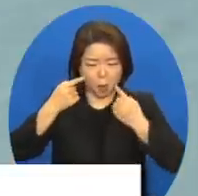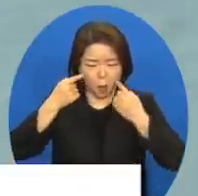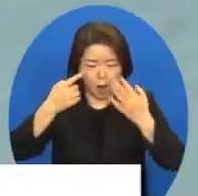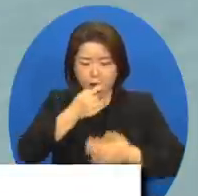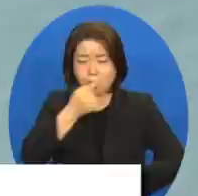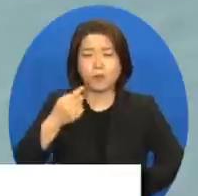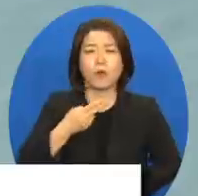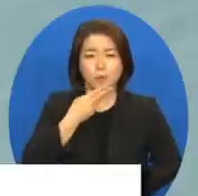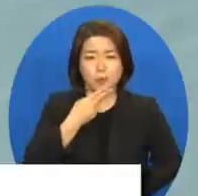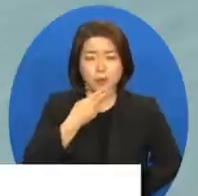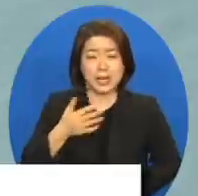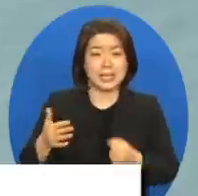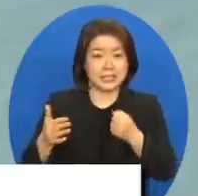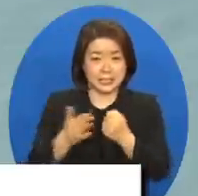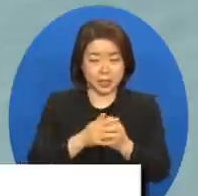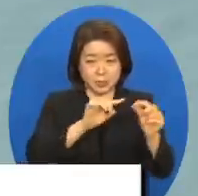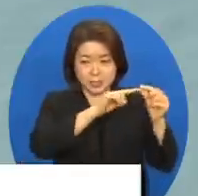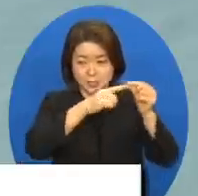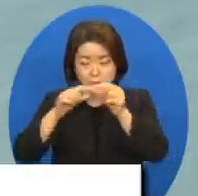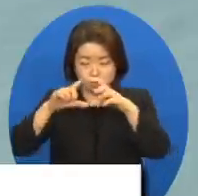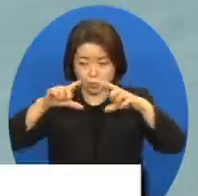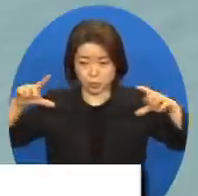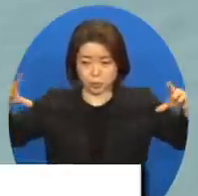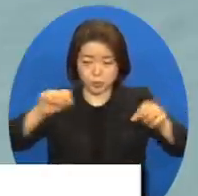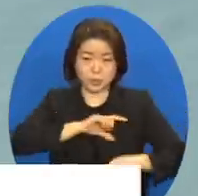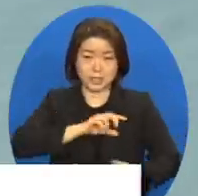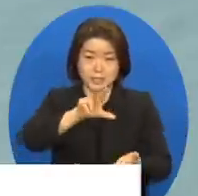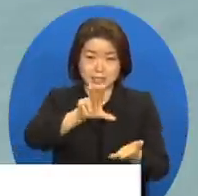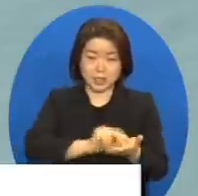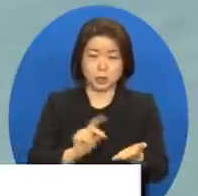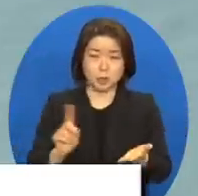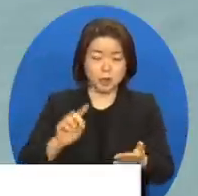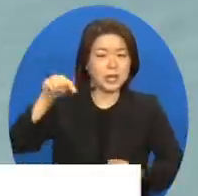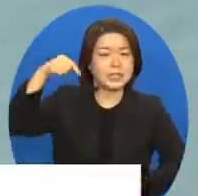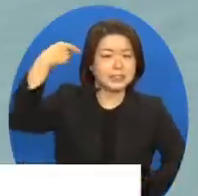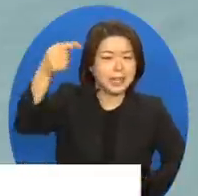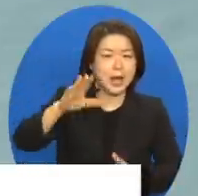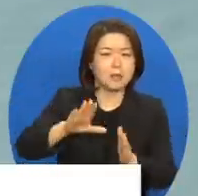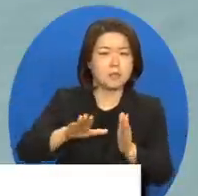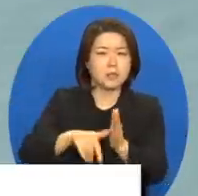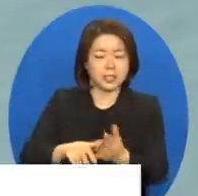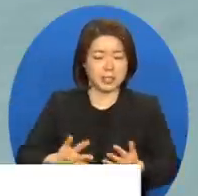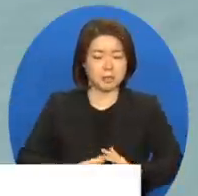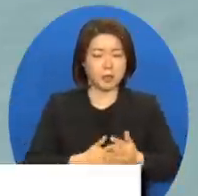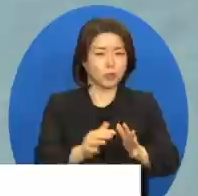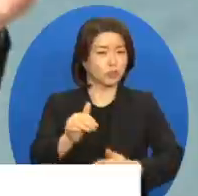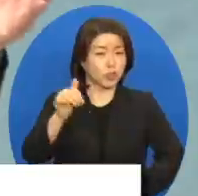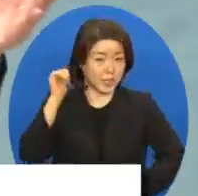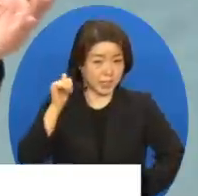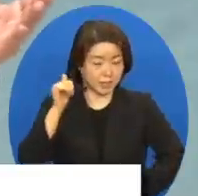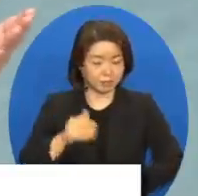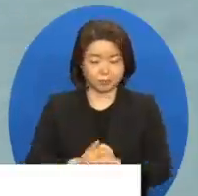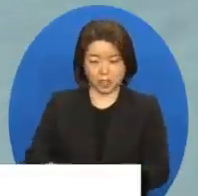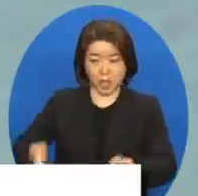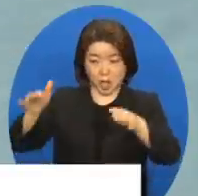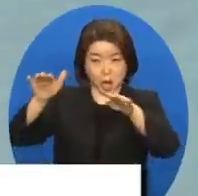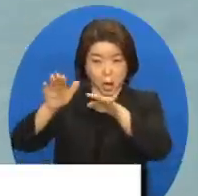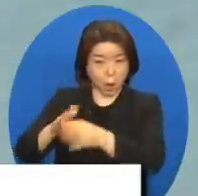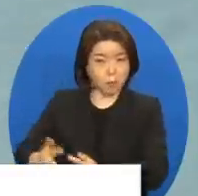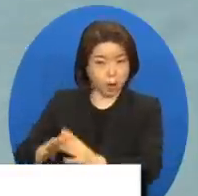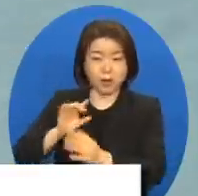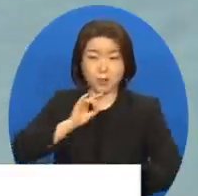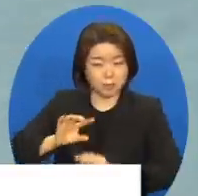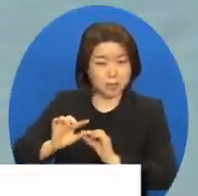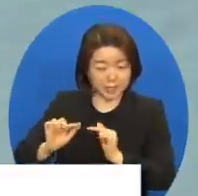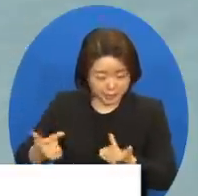내건 슬로건이 다음 세대를 건축합시다 였습니다. 단순히 건물을 짓는 게 아니고